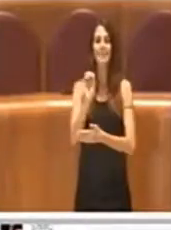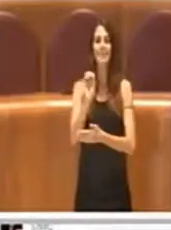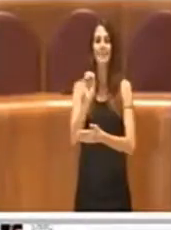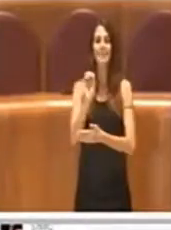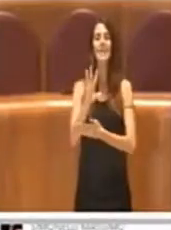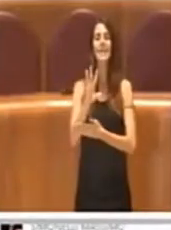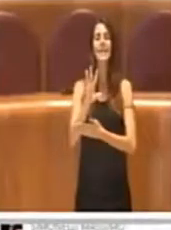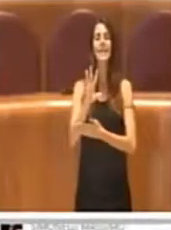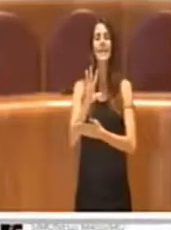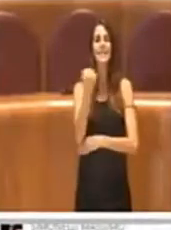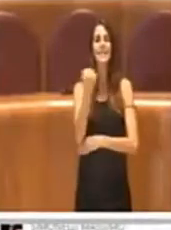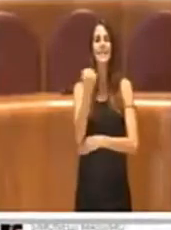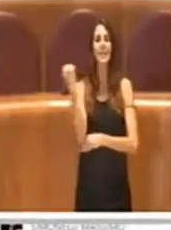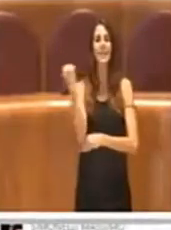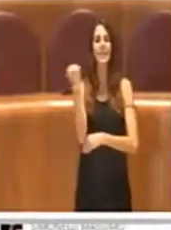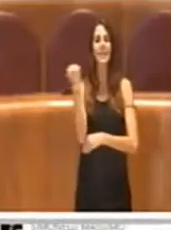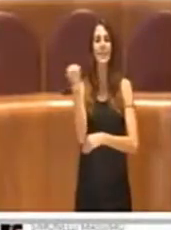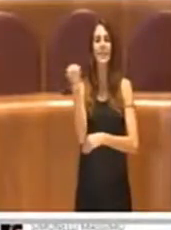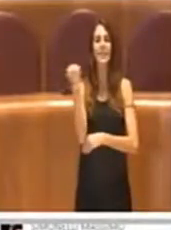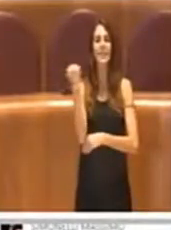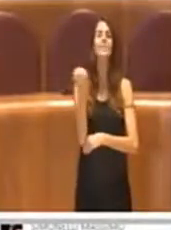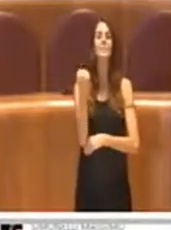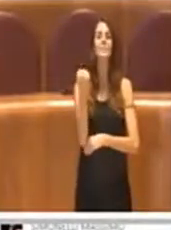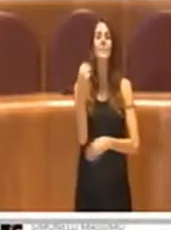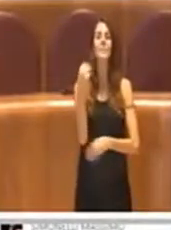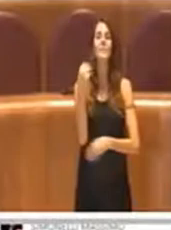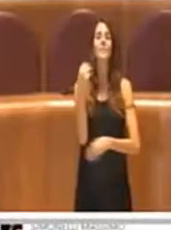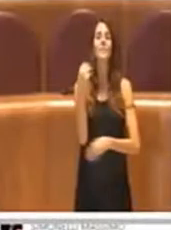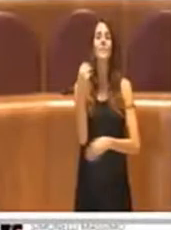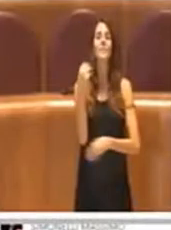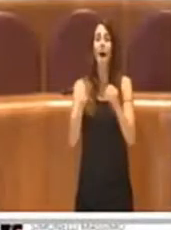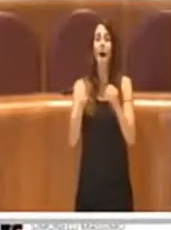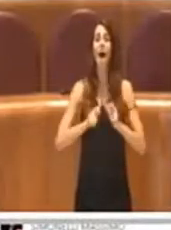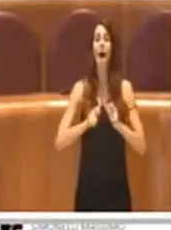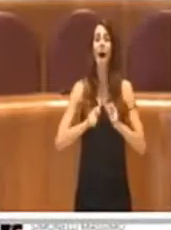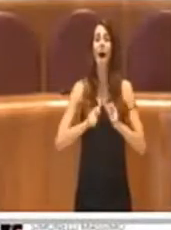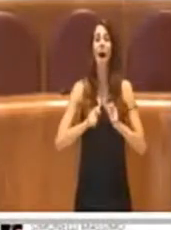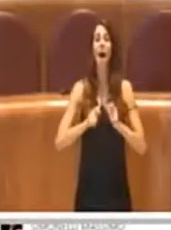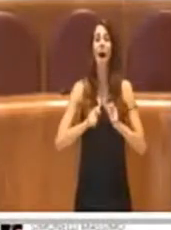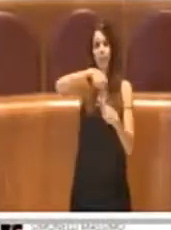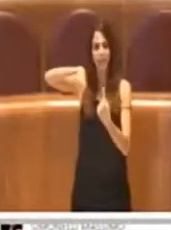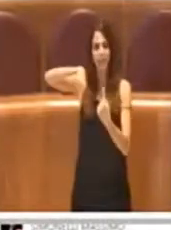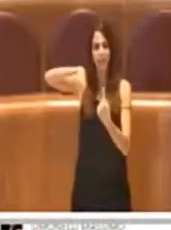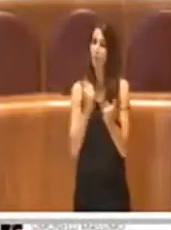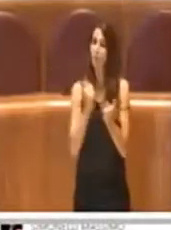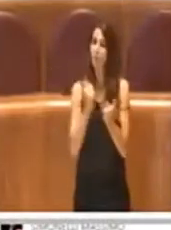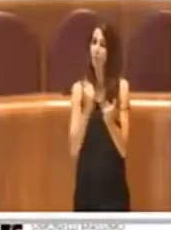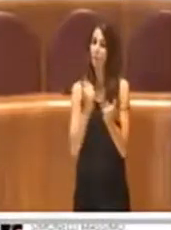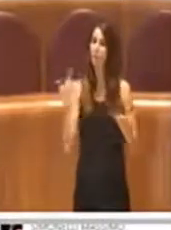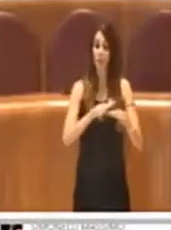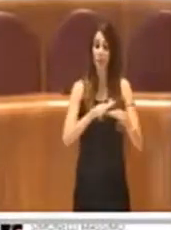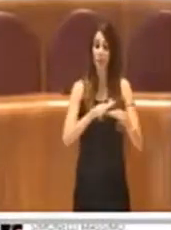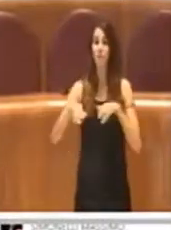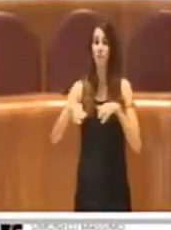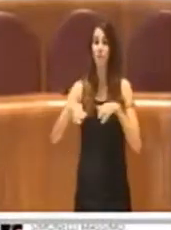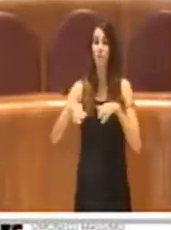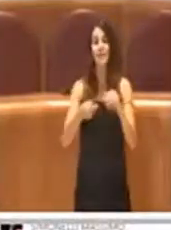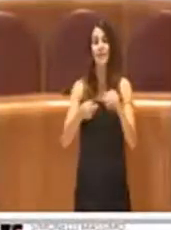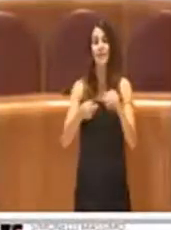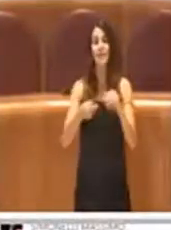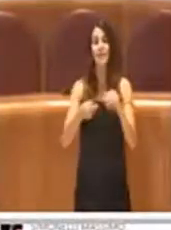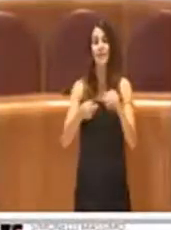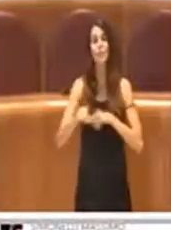per quello che sarà lo spettacolo viaggiante. Quindi naturalmente è importante che siano invitati i municipi perché diano la loro